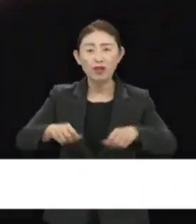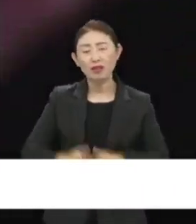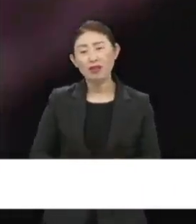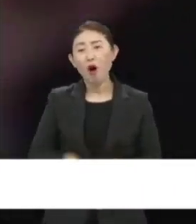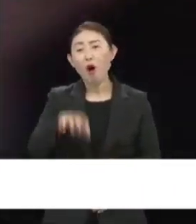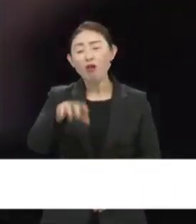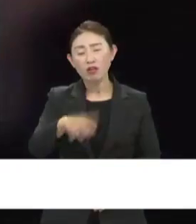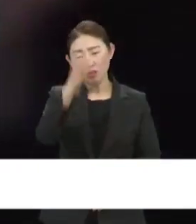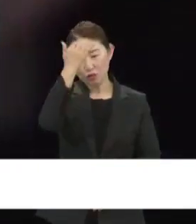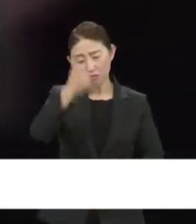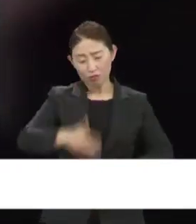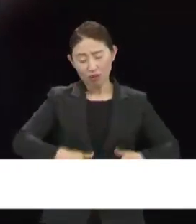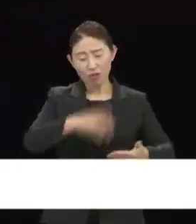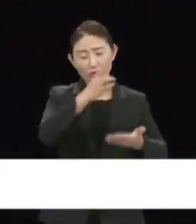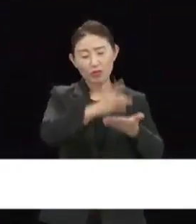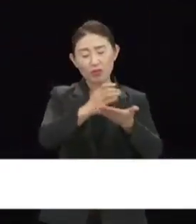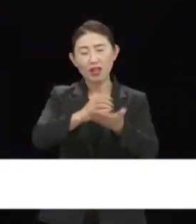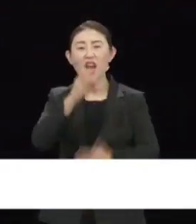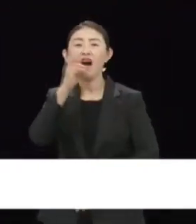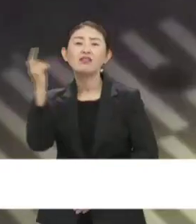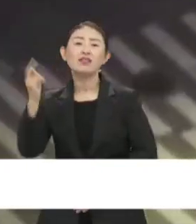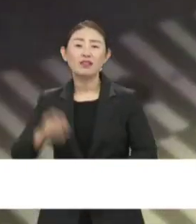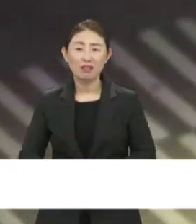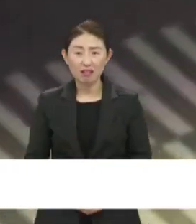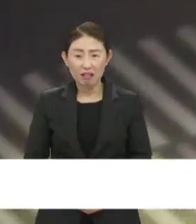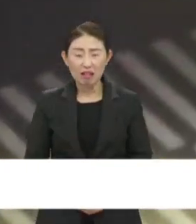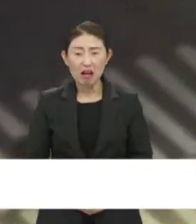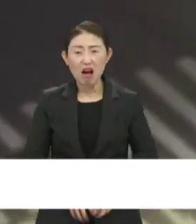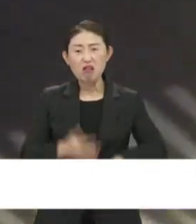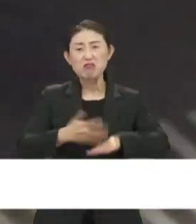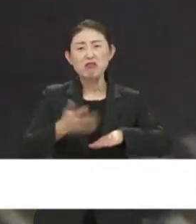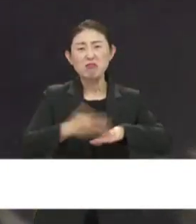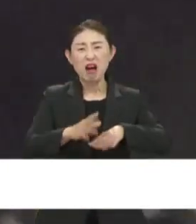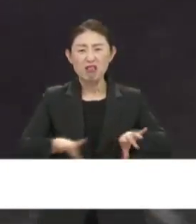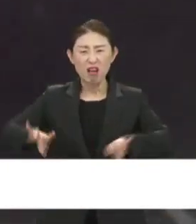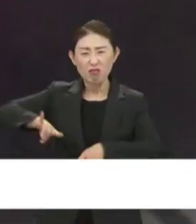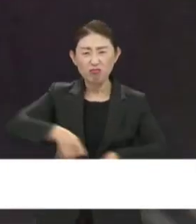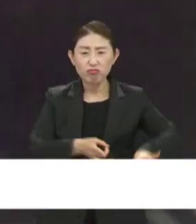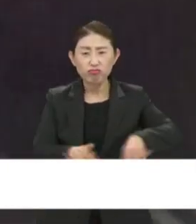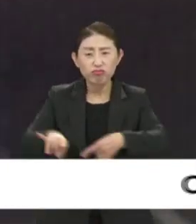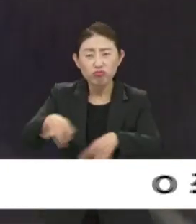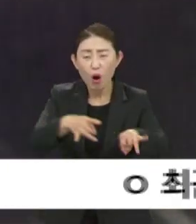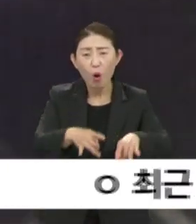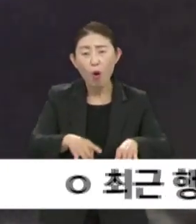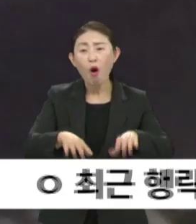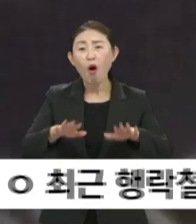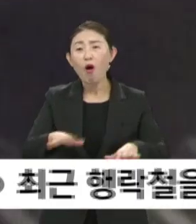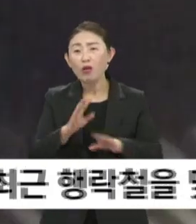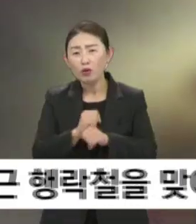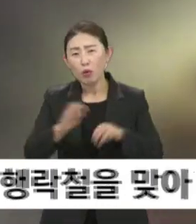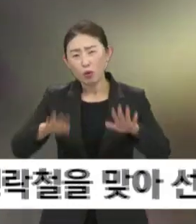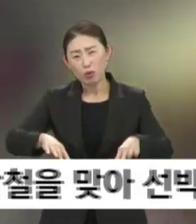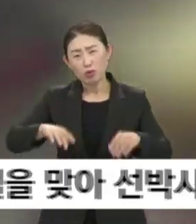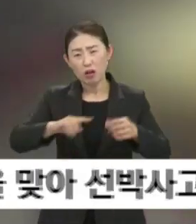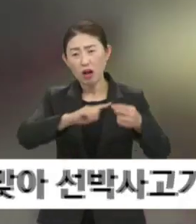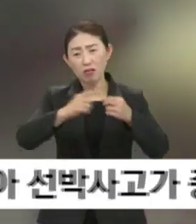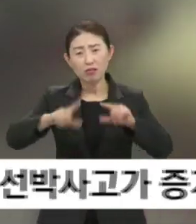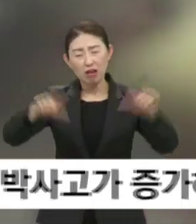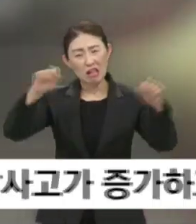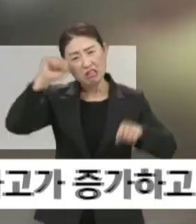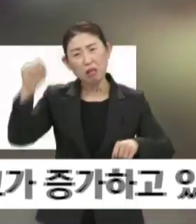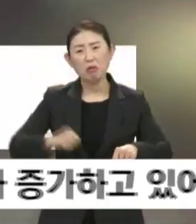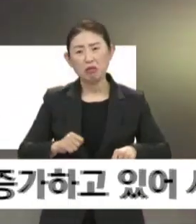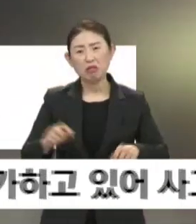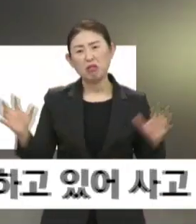충남 천안과 아산 일대 도심에 또다시 대규모 폭주족 무리가 나타난 건 한글날인 오늘 새벽. 음악